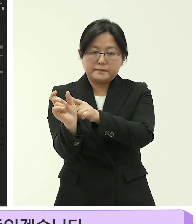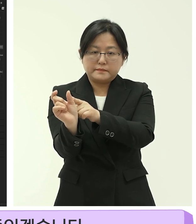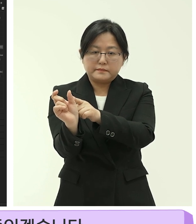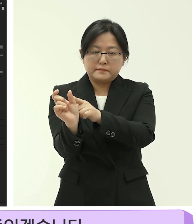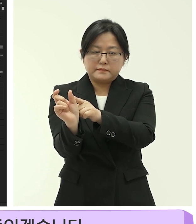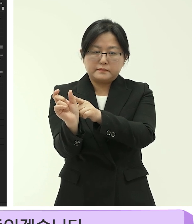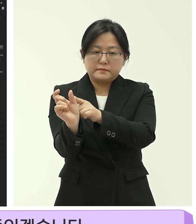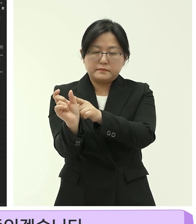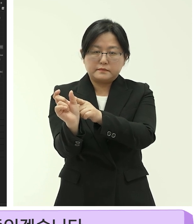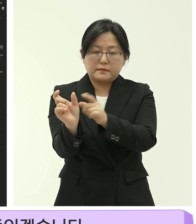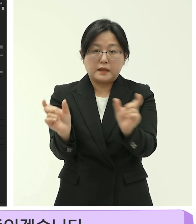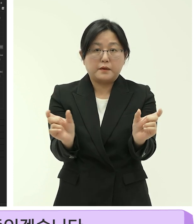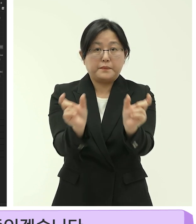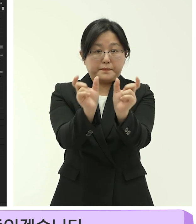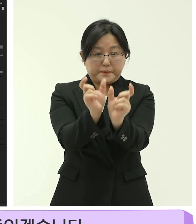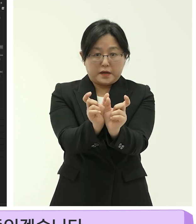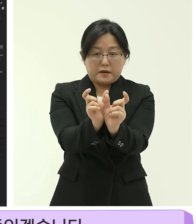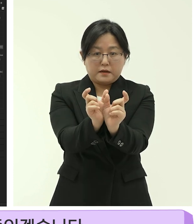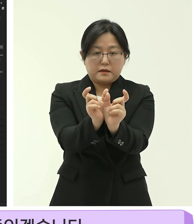당겨서 줄이겠습니다.